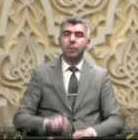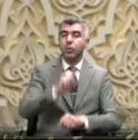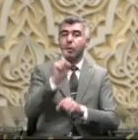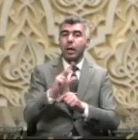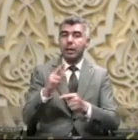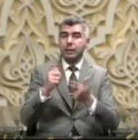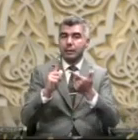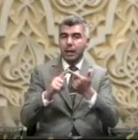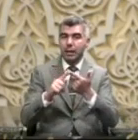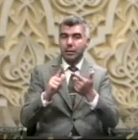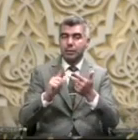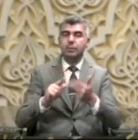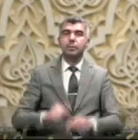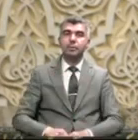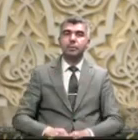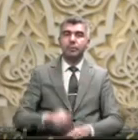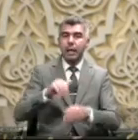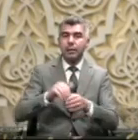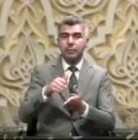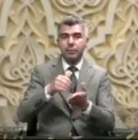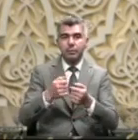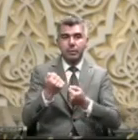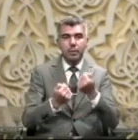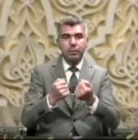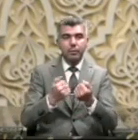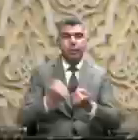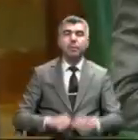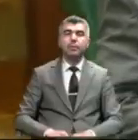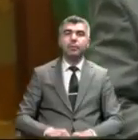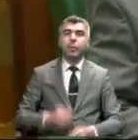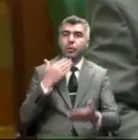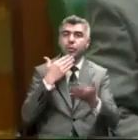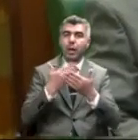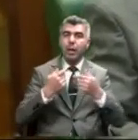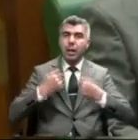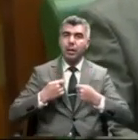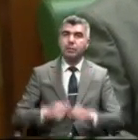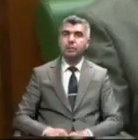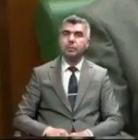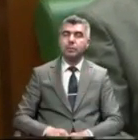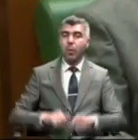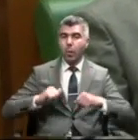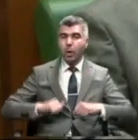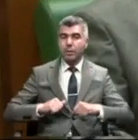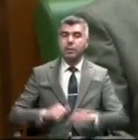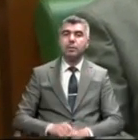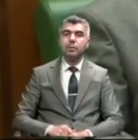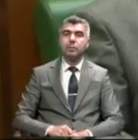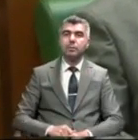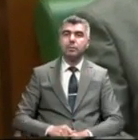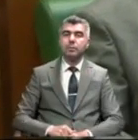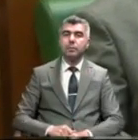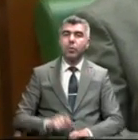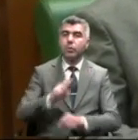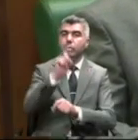التالت والفريق الاصلي والمعاصره شكرا سيد الرئيس المحترم الوزير المحترم